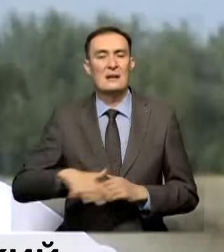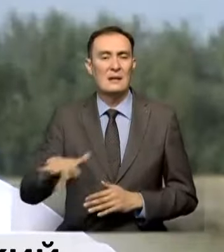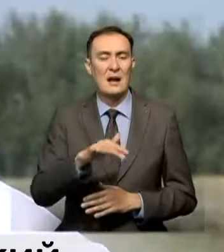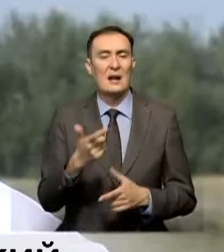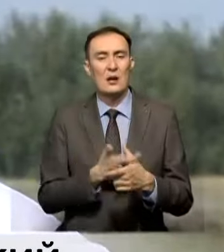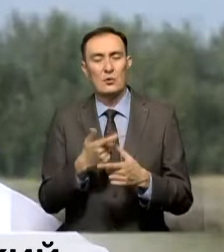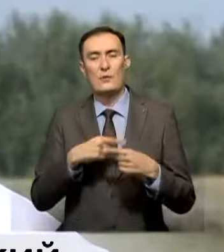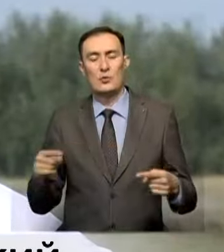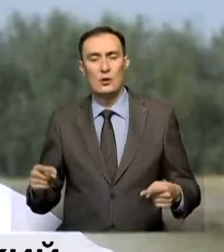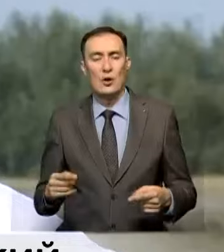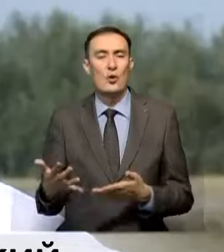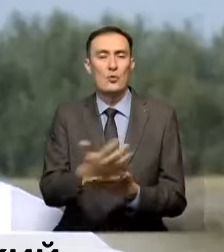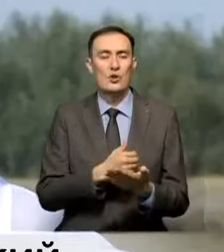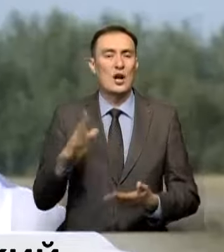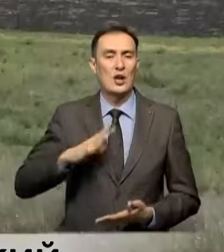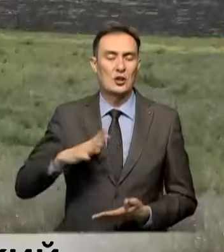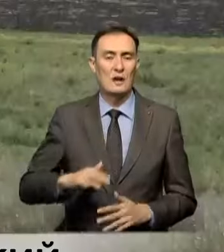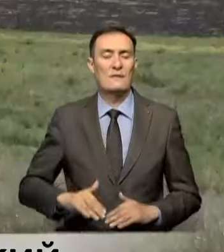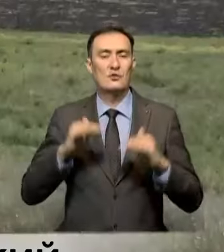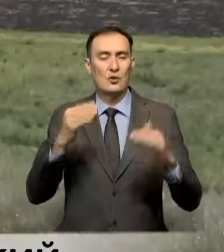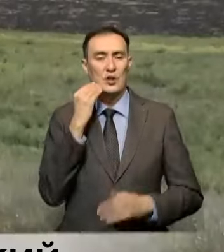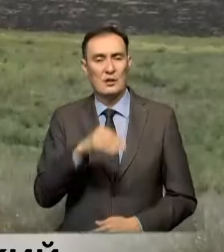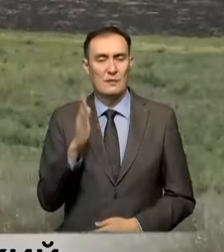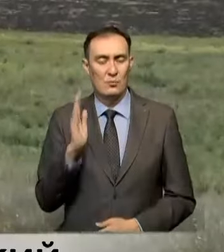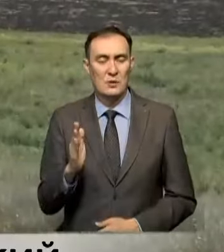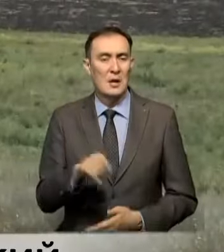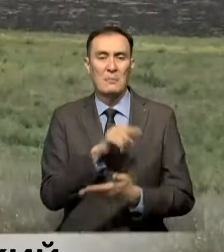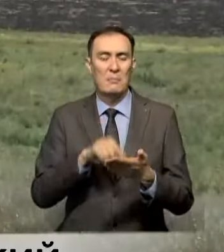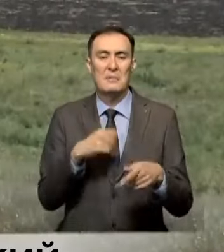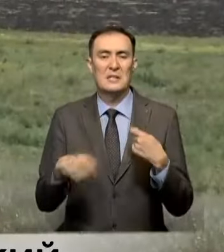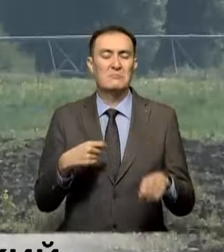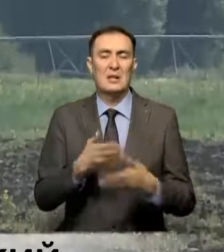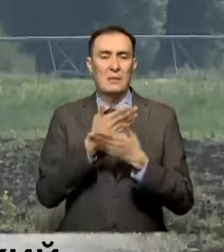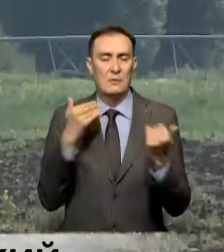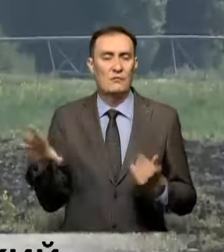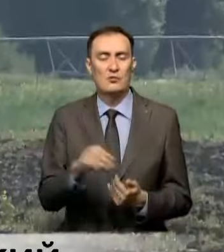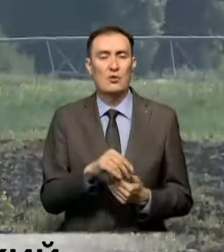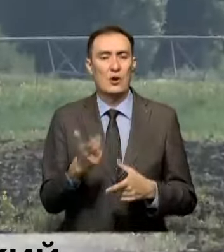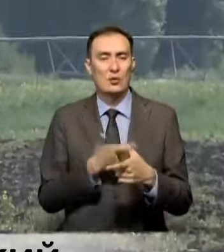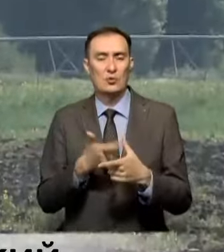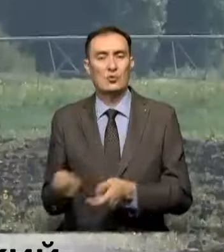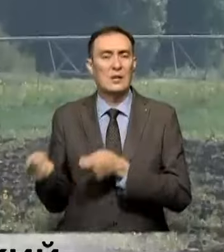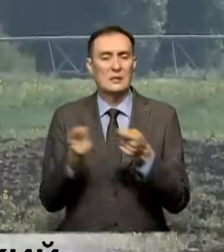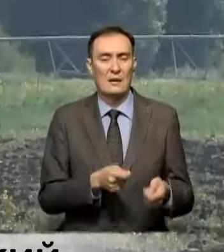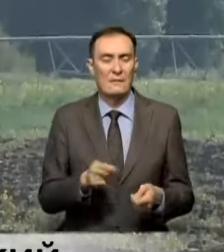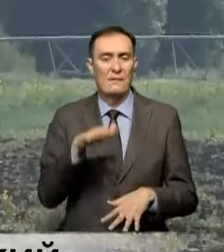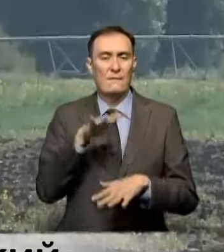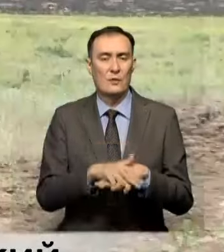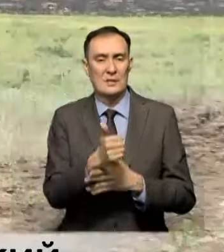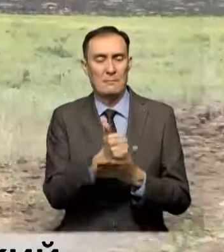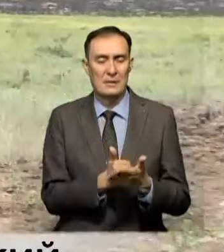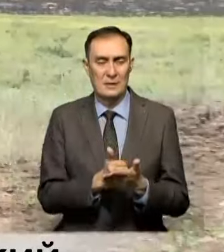картофель и другие овощи. Урожай ожидают высокий и качественный. Проблем с его сбытом нет. Всю продукцию аграрии доставят в региональный